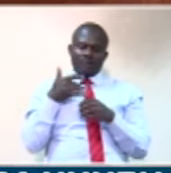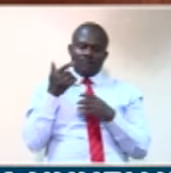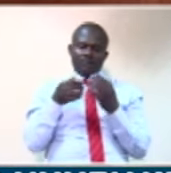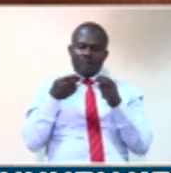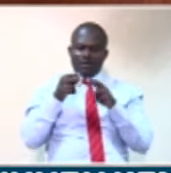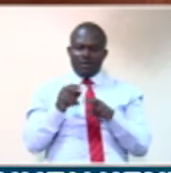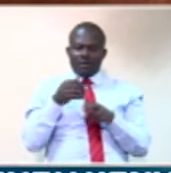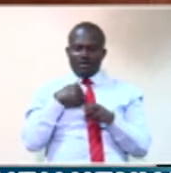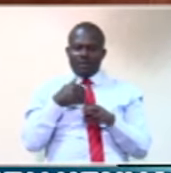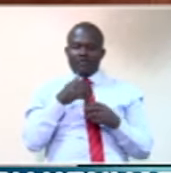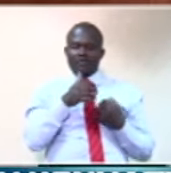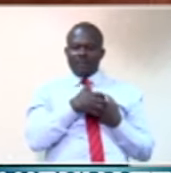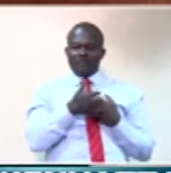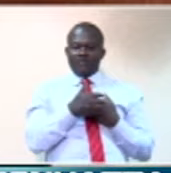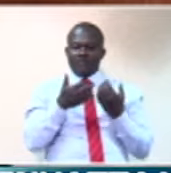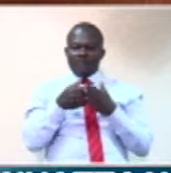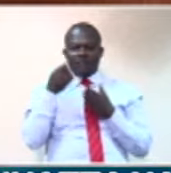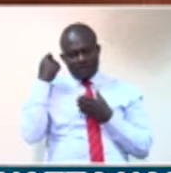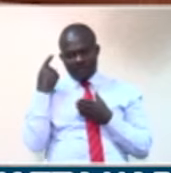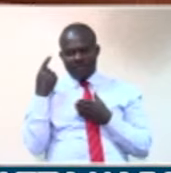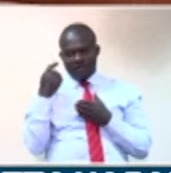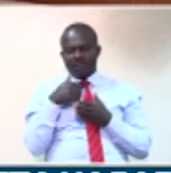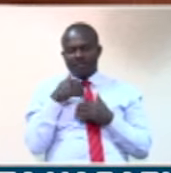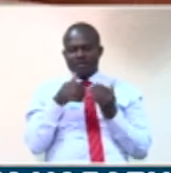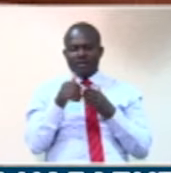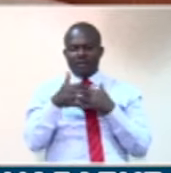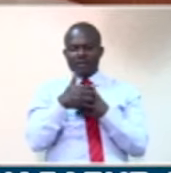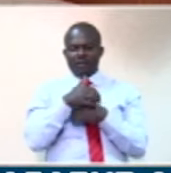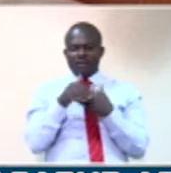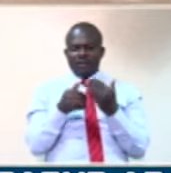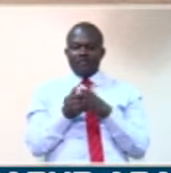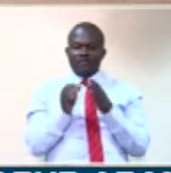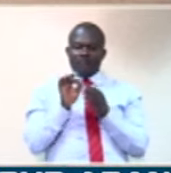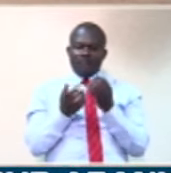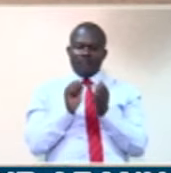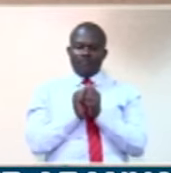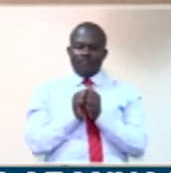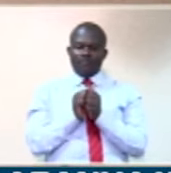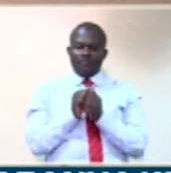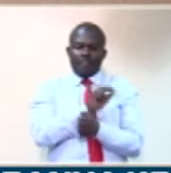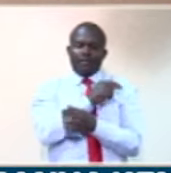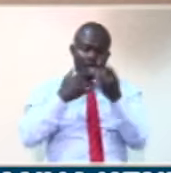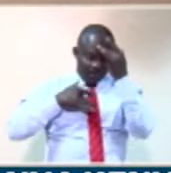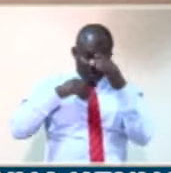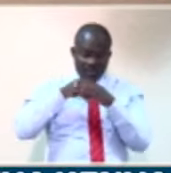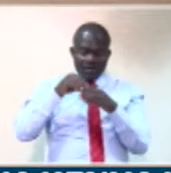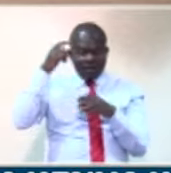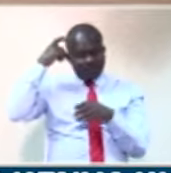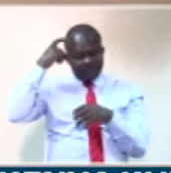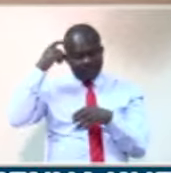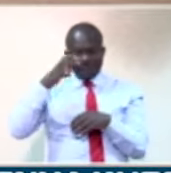Nibyambayeho mfite inkovu hano, mfite inkovu z'ahantu nitwikaga. Ibitaro by'indwara zo mu mutwe bya karere